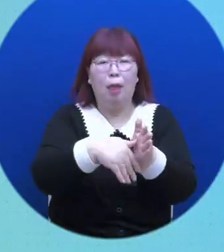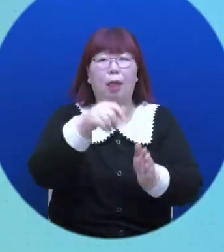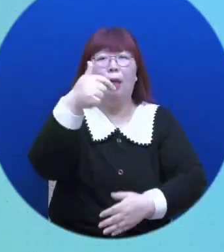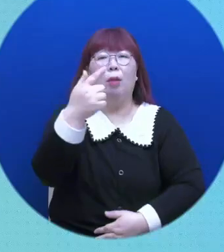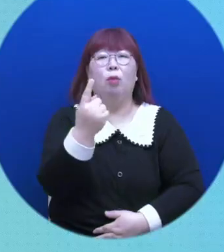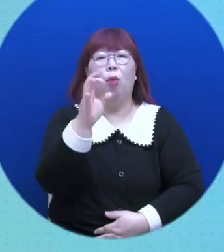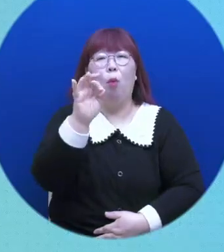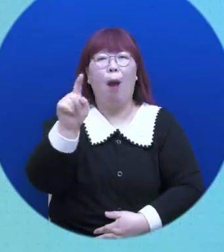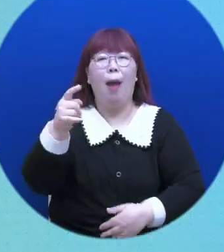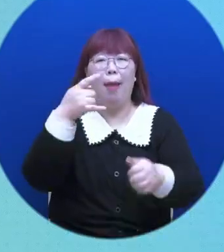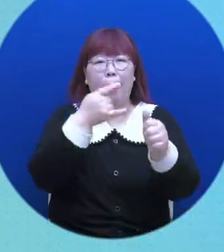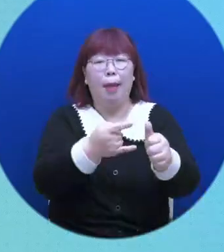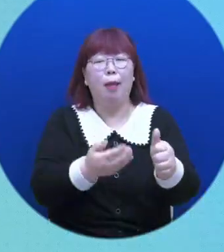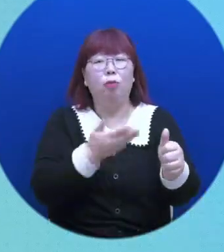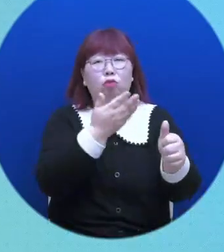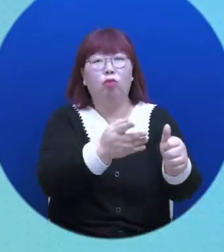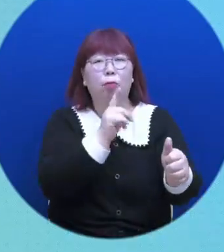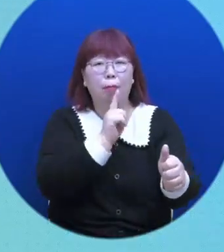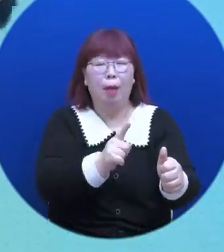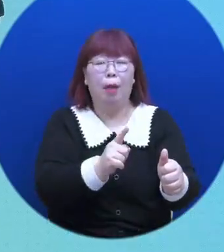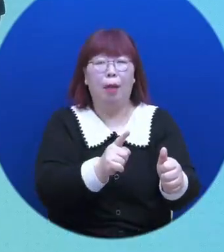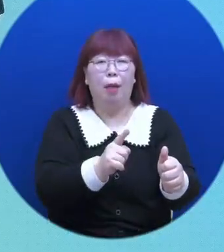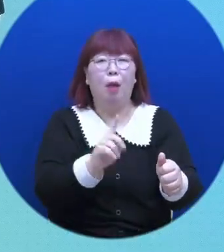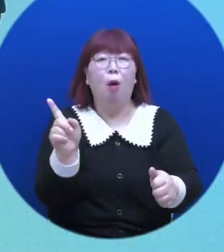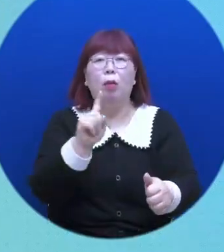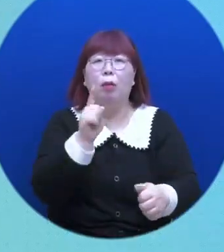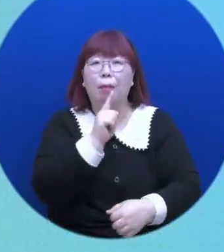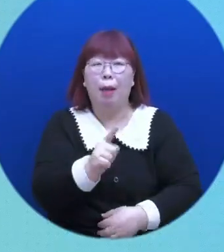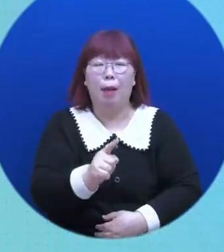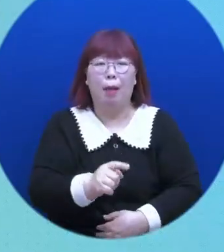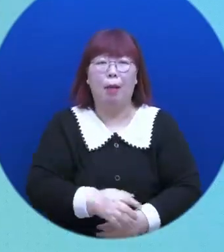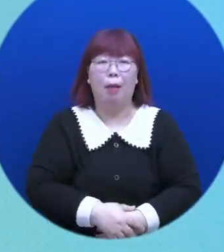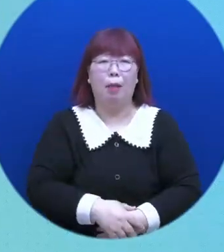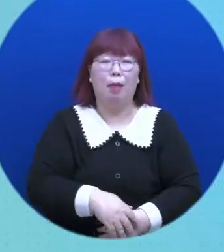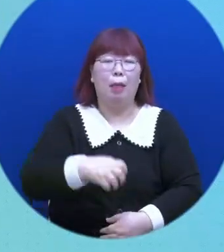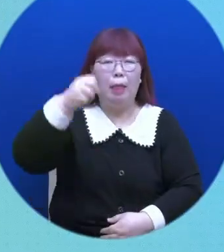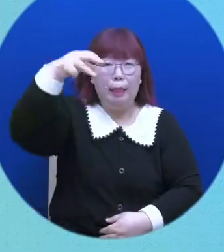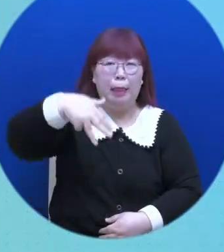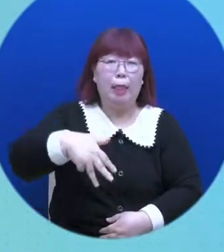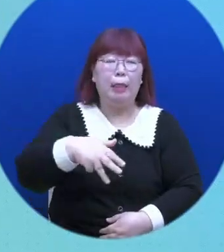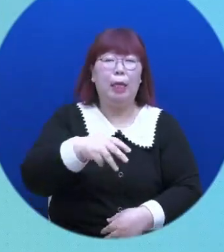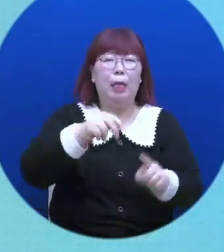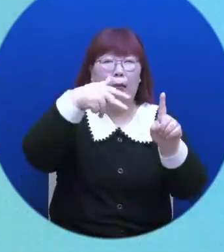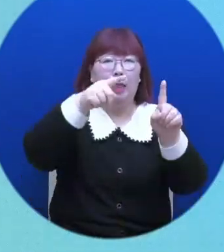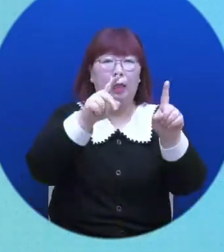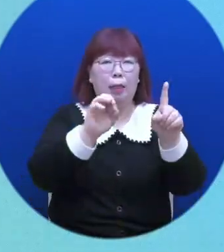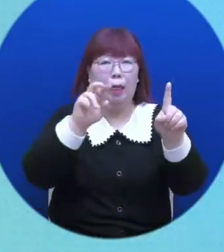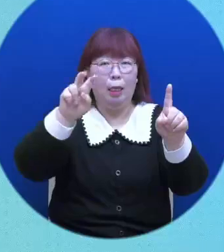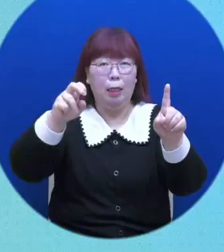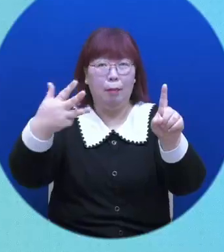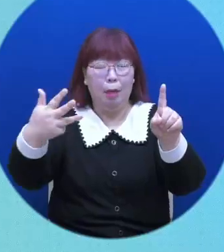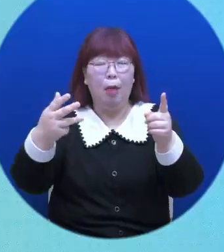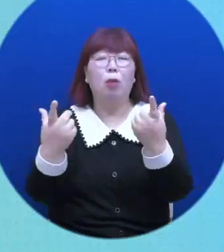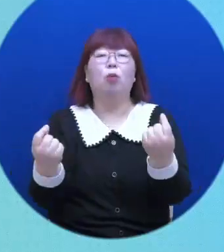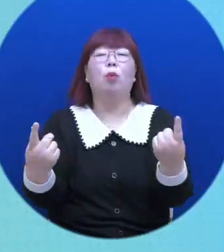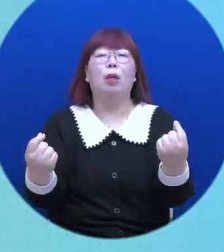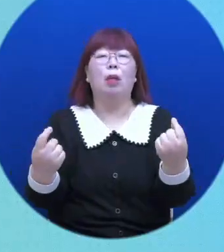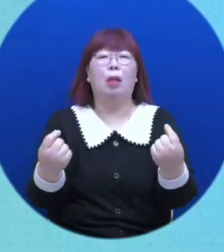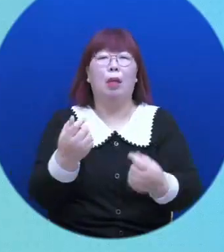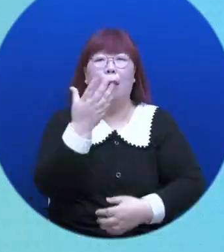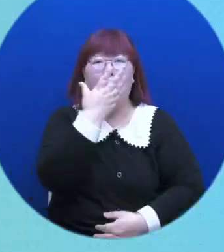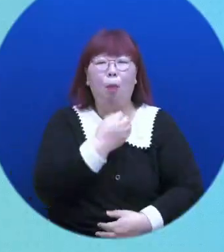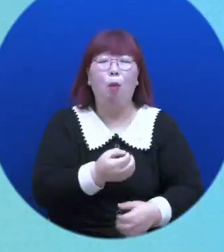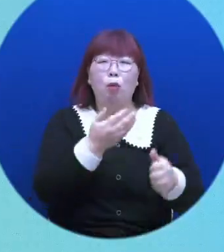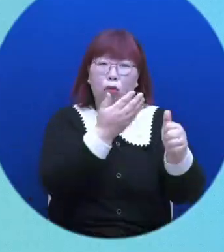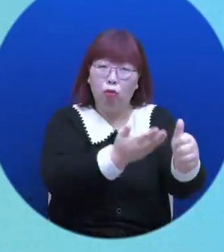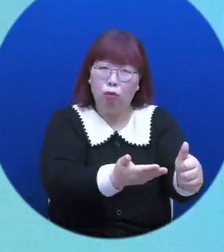노아에게 주시는 말씀이 그것이에요. 어떤 말씀? 창세기 1장 28절과 똑같아요. 복을